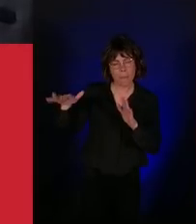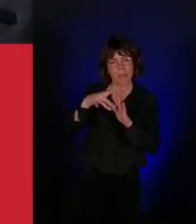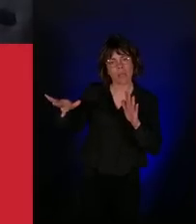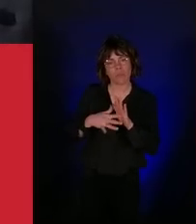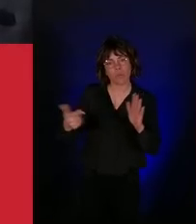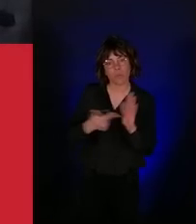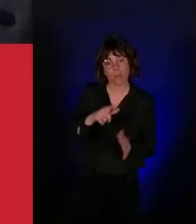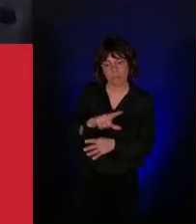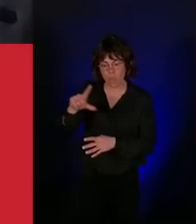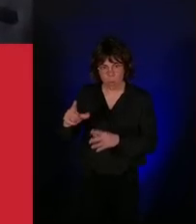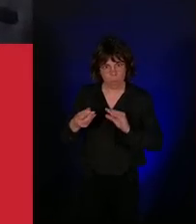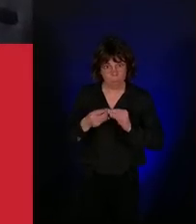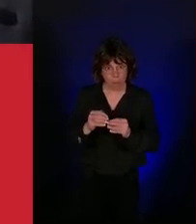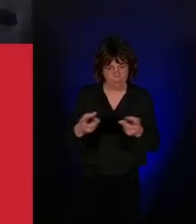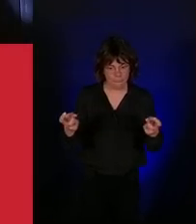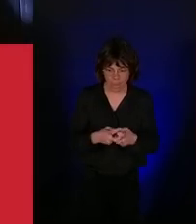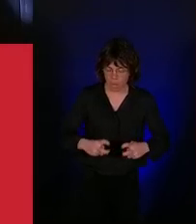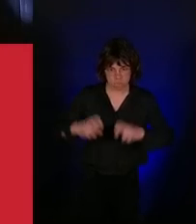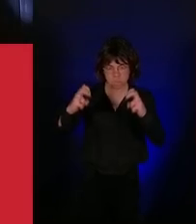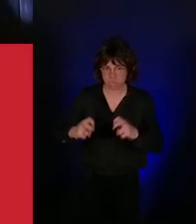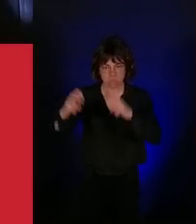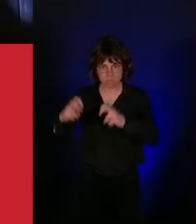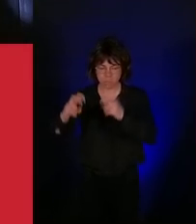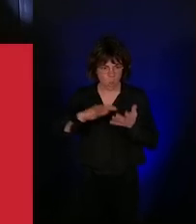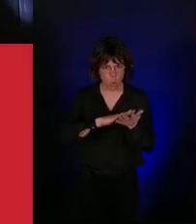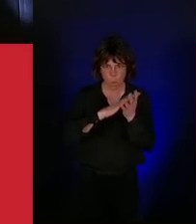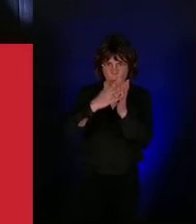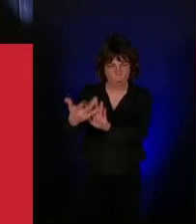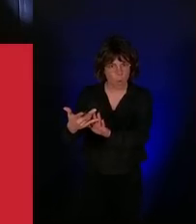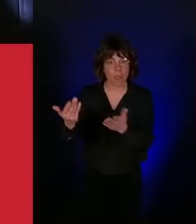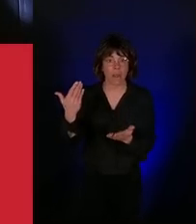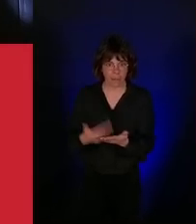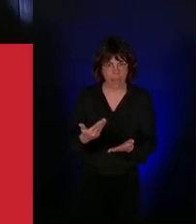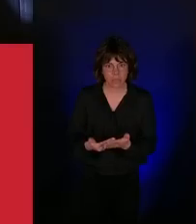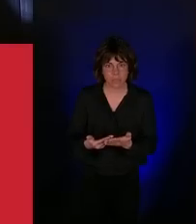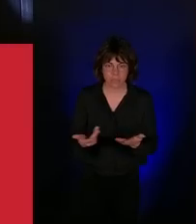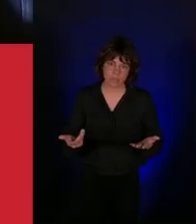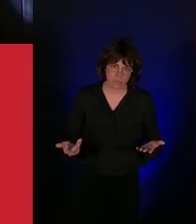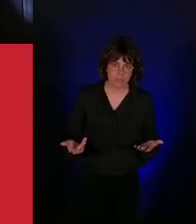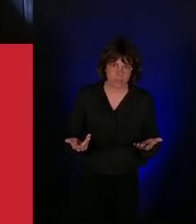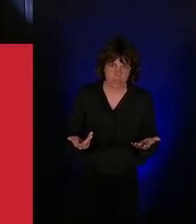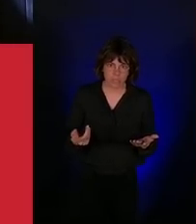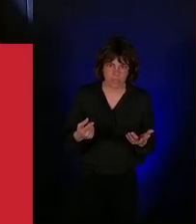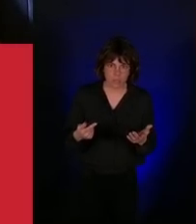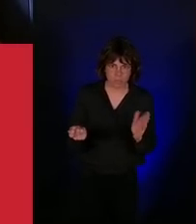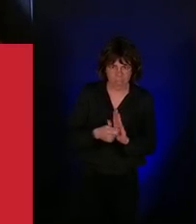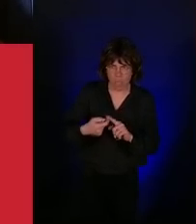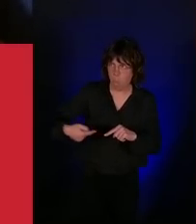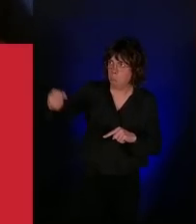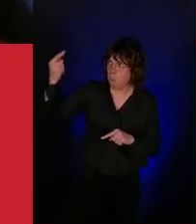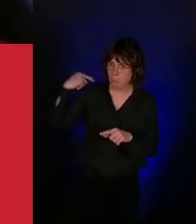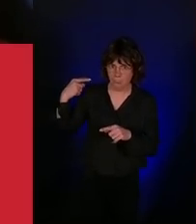une crise du pouvoir d'achat se couplant à une inflation due à la spéculation d'un niveau que nous n'avions connu depuis fort longtemps.